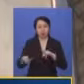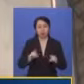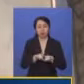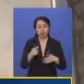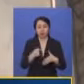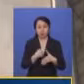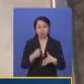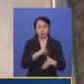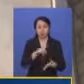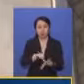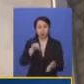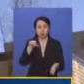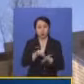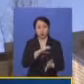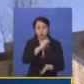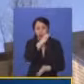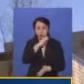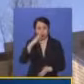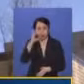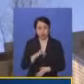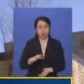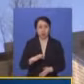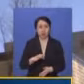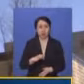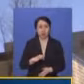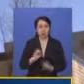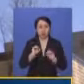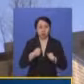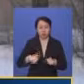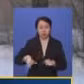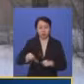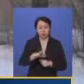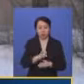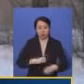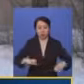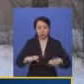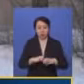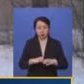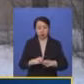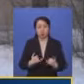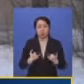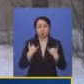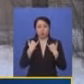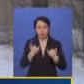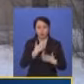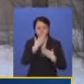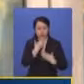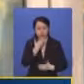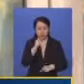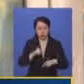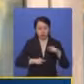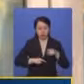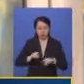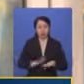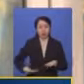таким названием приняли участие и североказахстанцы. Челлендж позволил всем объединиться в знак уважения и любви к своей